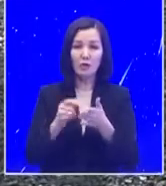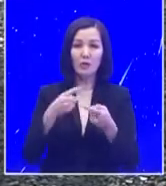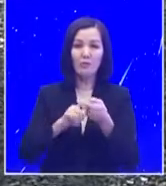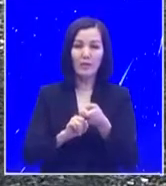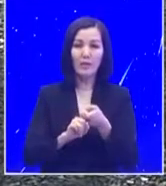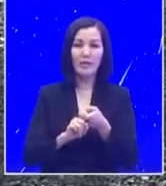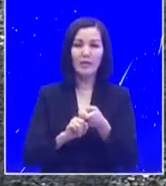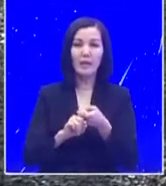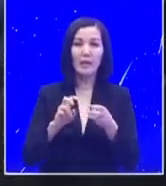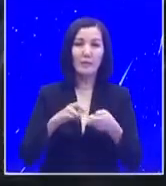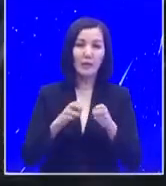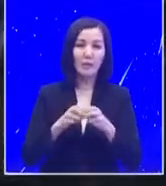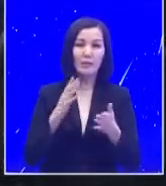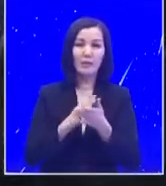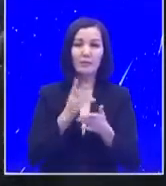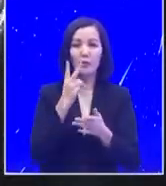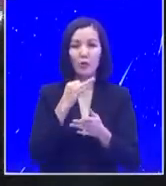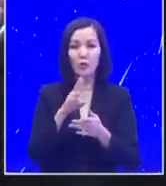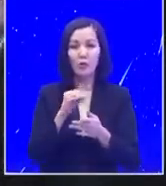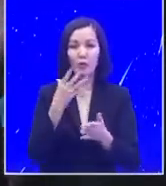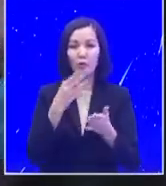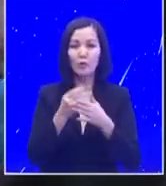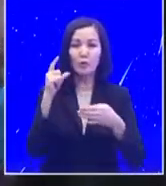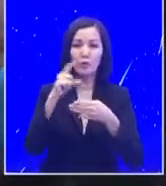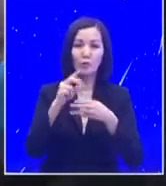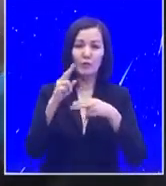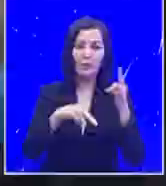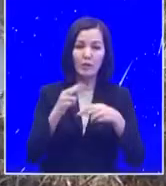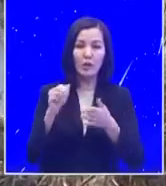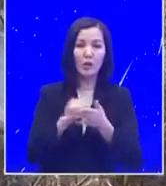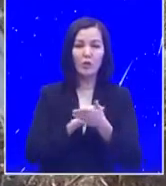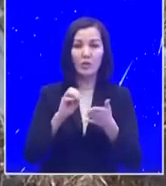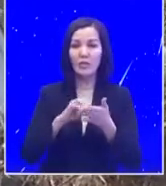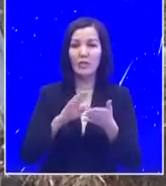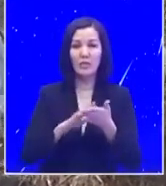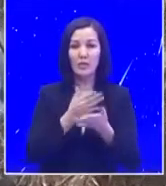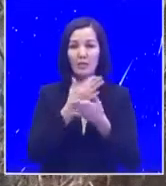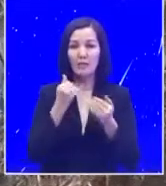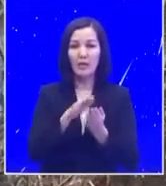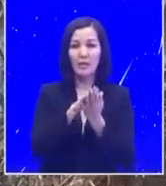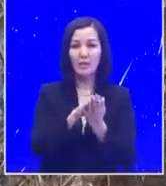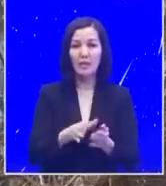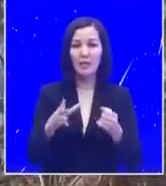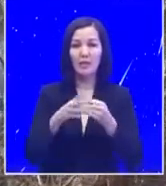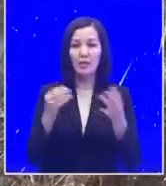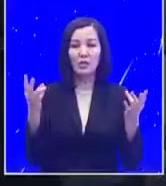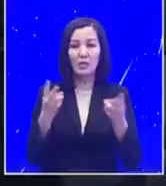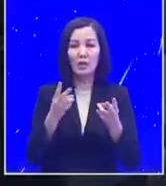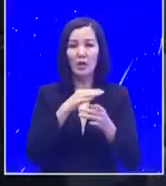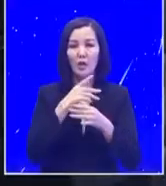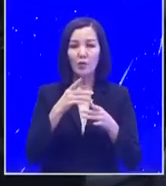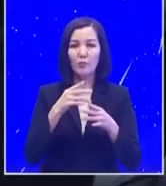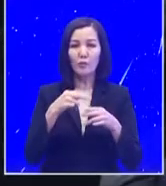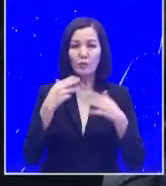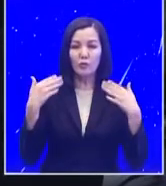мәселелер іркіліп тұр. Үйтастықтар өз күшімен мешіт салып та, оның да құжаты тіркелмей тұр. Зираттық жер тағы керек. Көптің ұсыныс тілегін